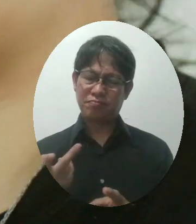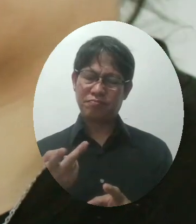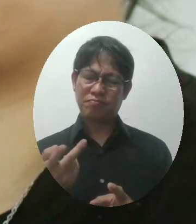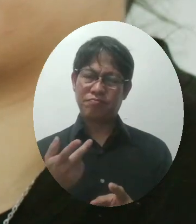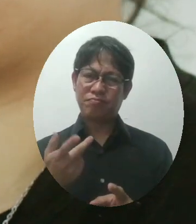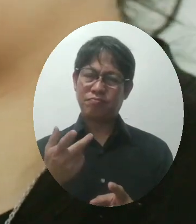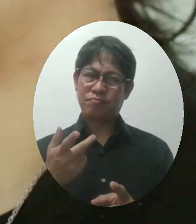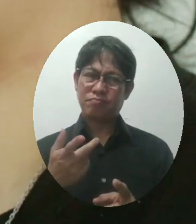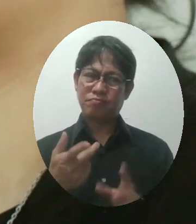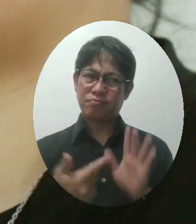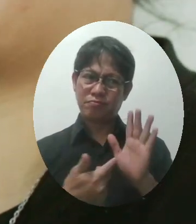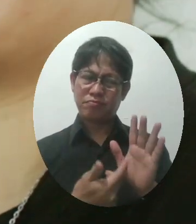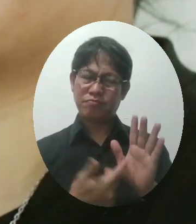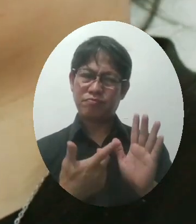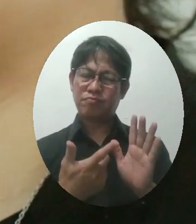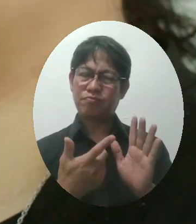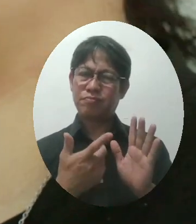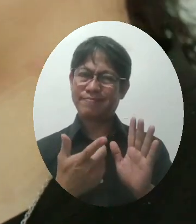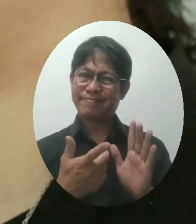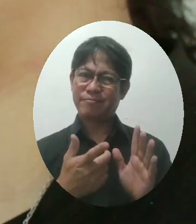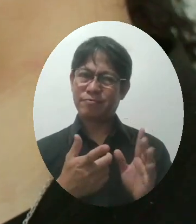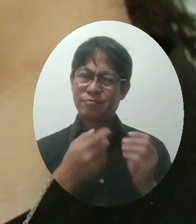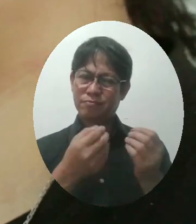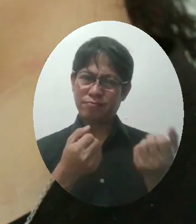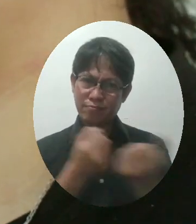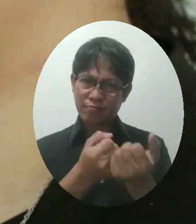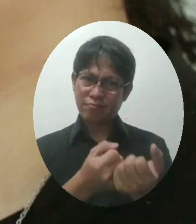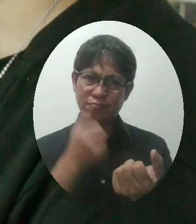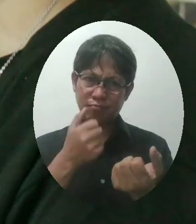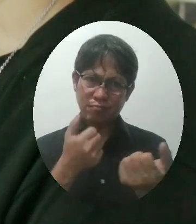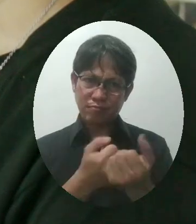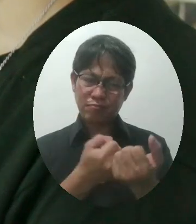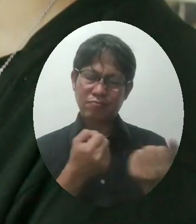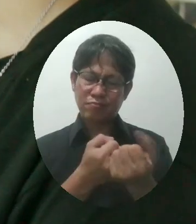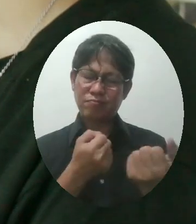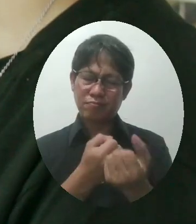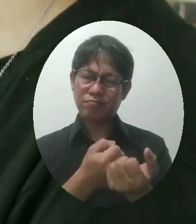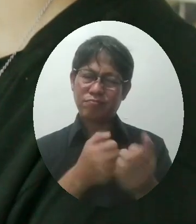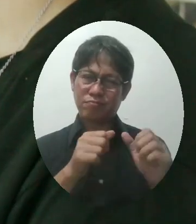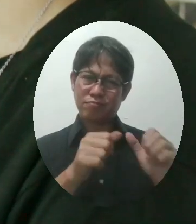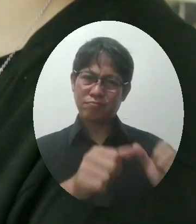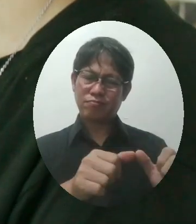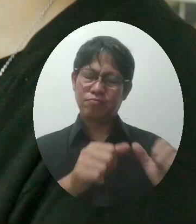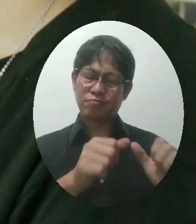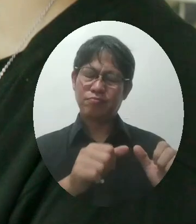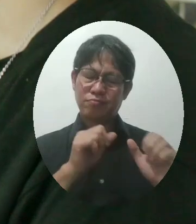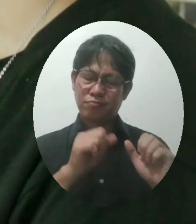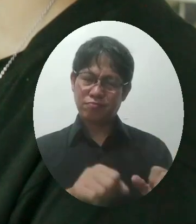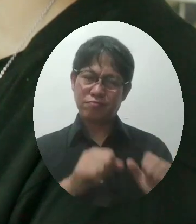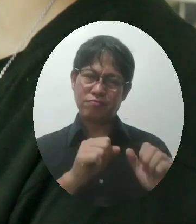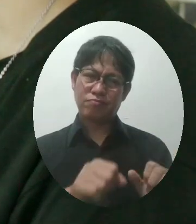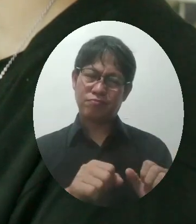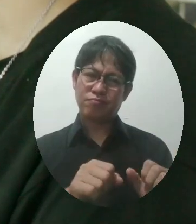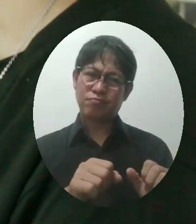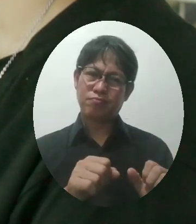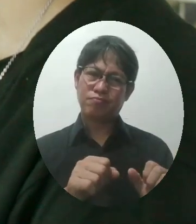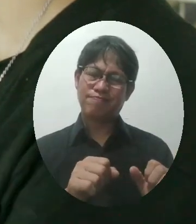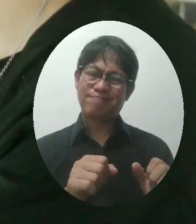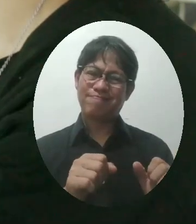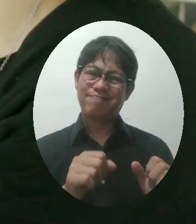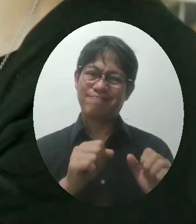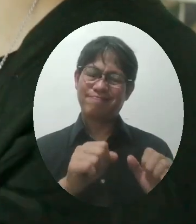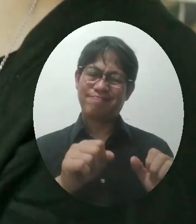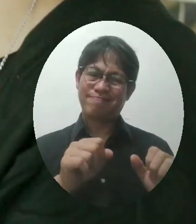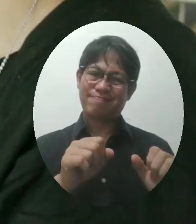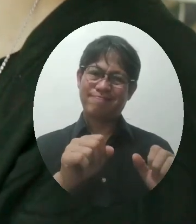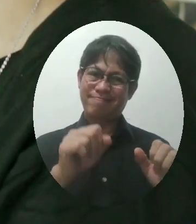So kami, binibigay namin yung best namin para sa kanya, para tuloy lang, sorry, para kayanin niya